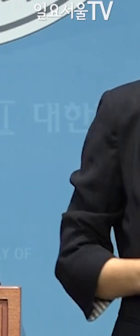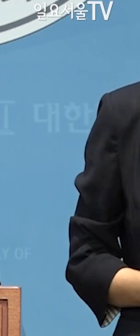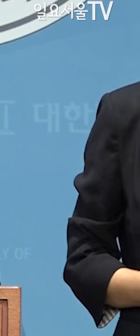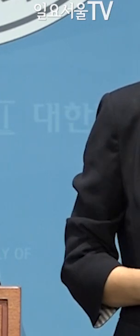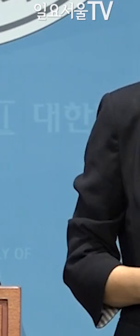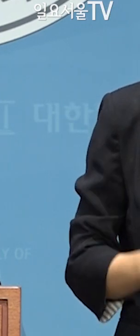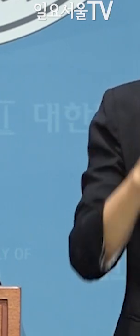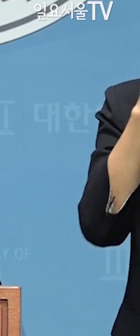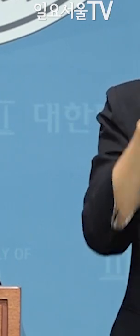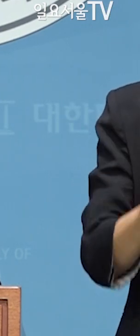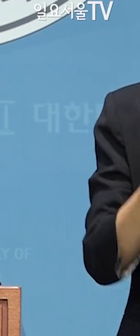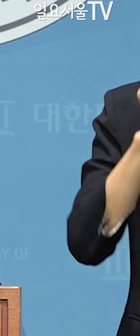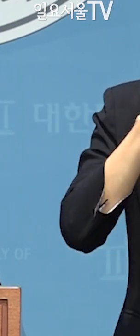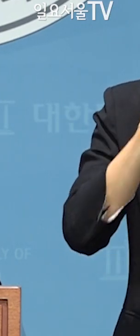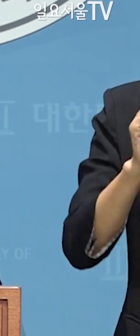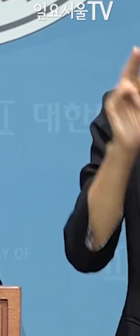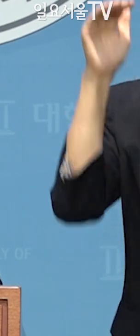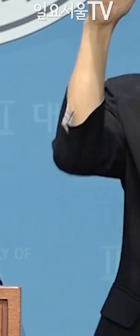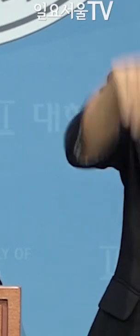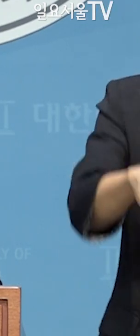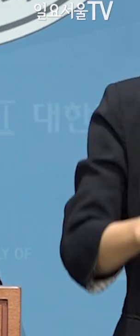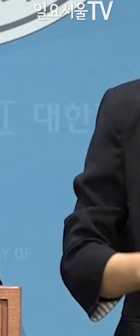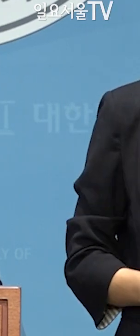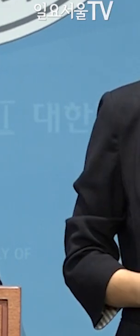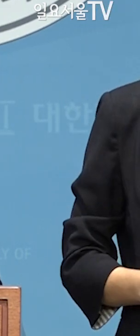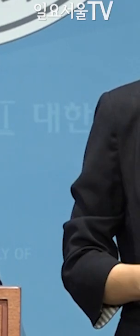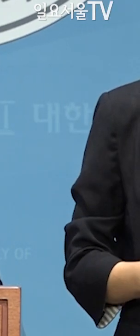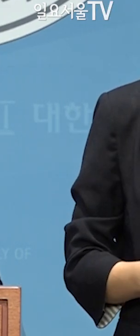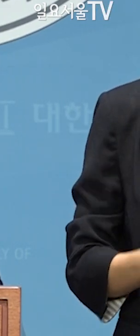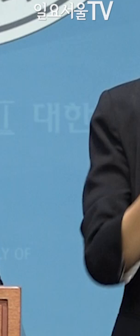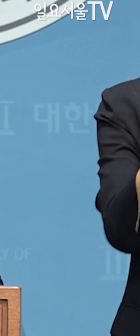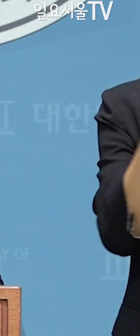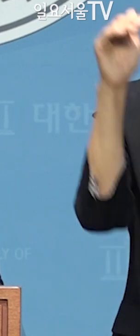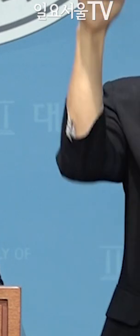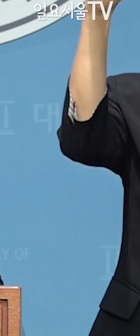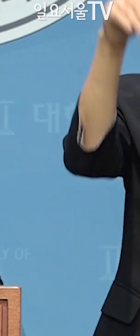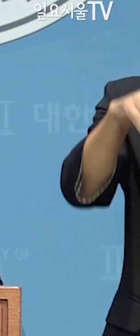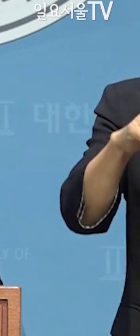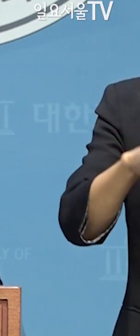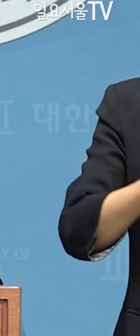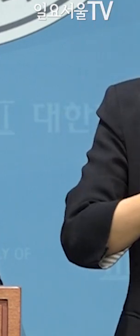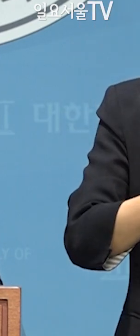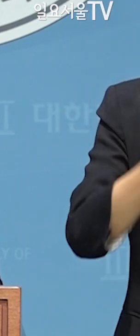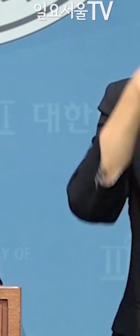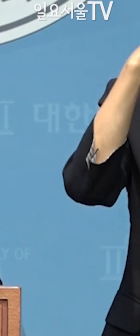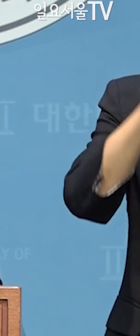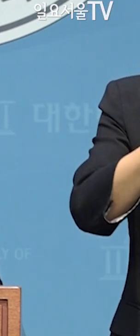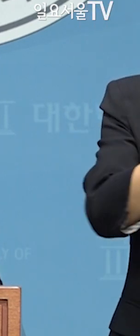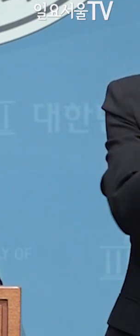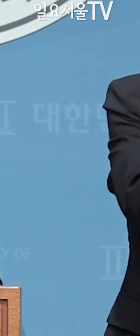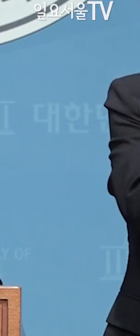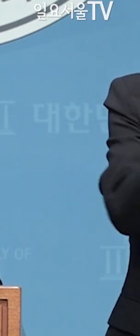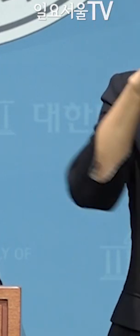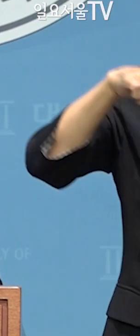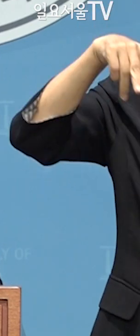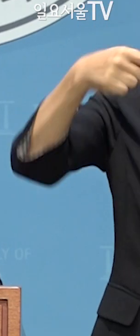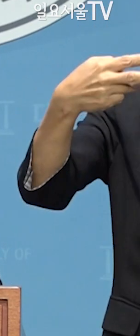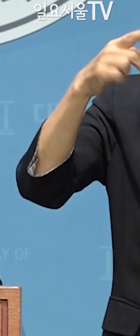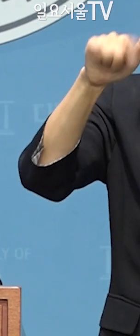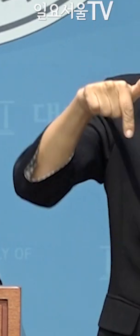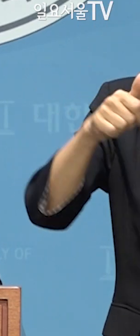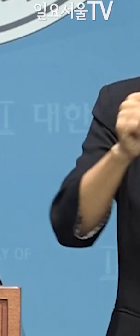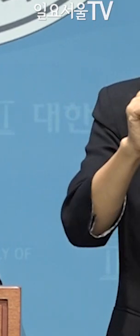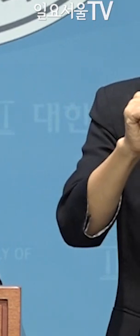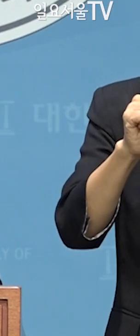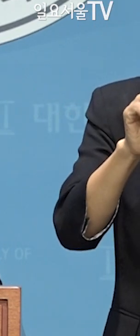역대 최대 폭입니다 지수 급락에 따라 유가 정권 시장과 코스닥 시장에 이따라